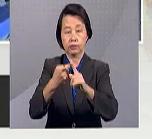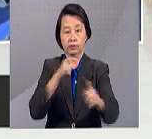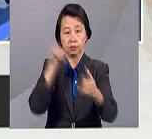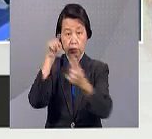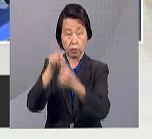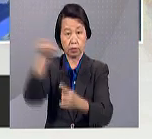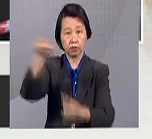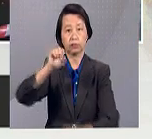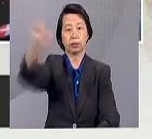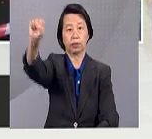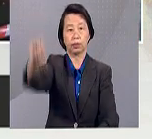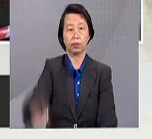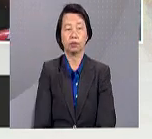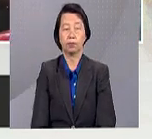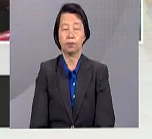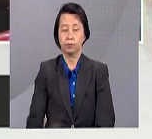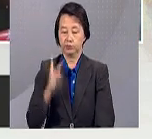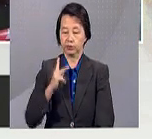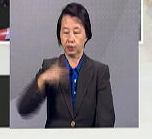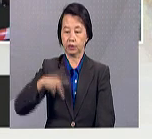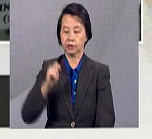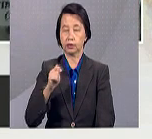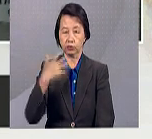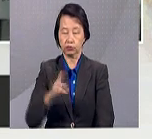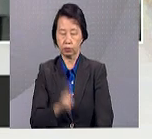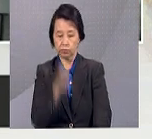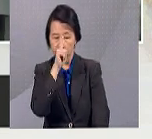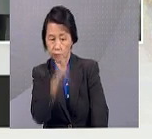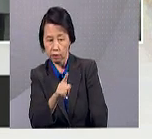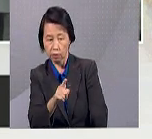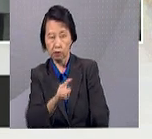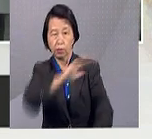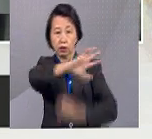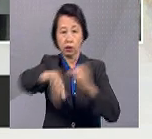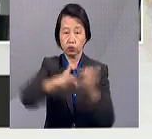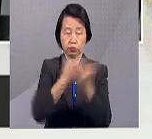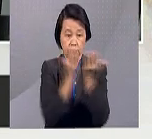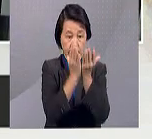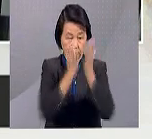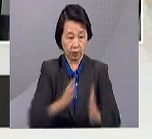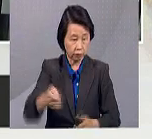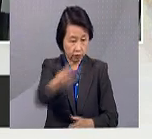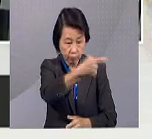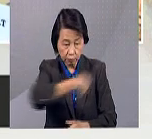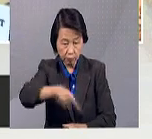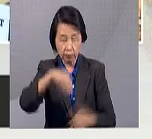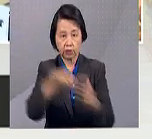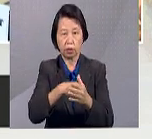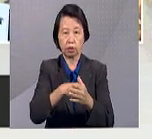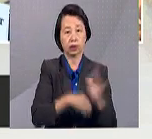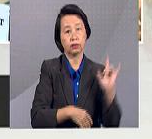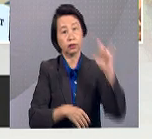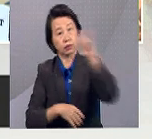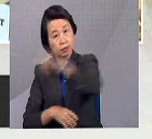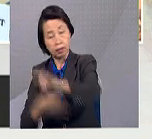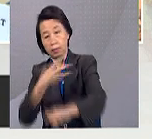Kinabalu. KPT telah memastikan semua pelajar yang terlibat dalam pergerakan